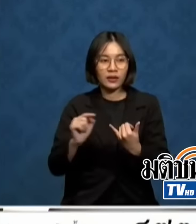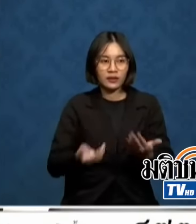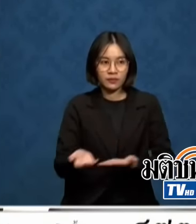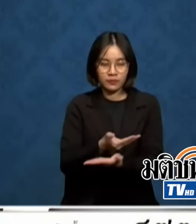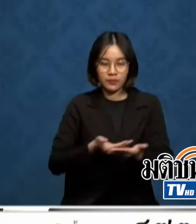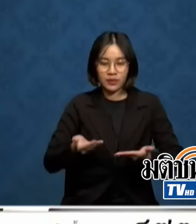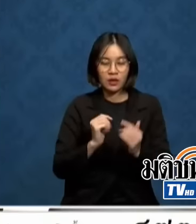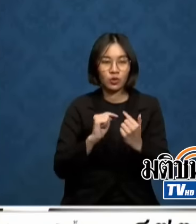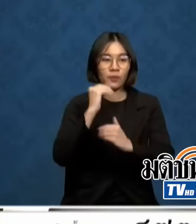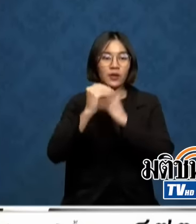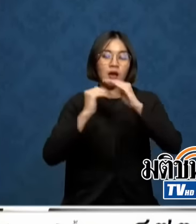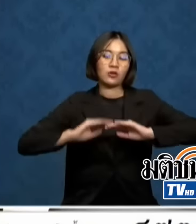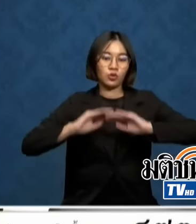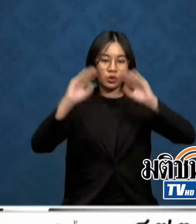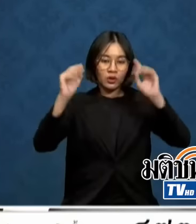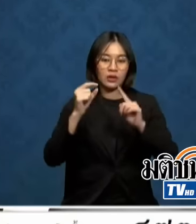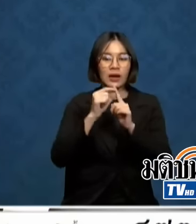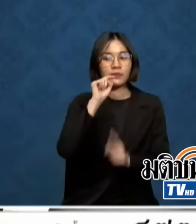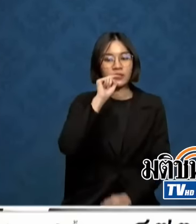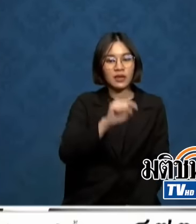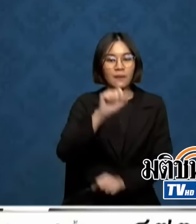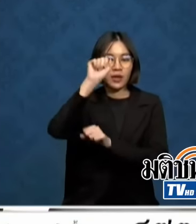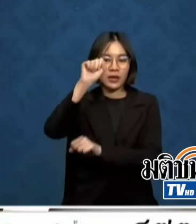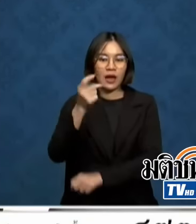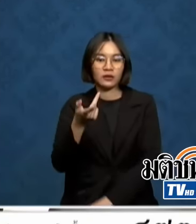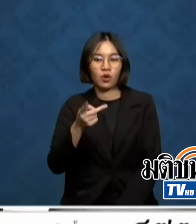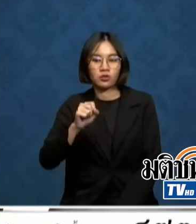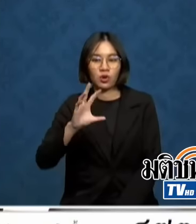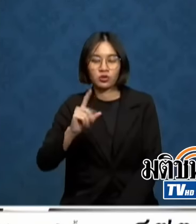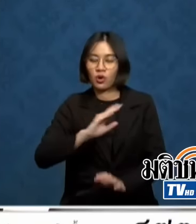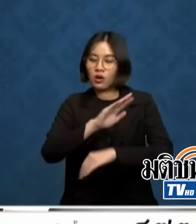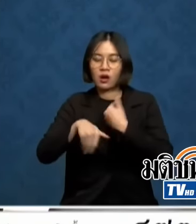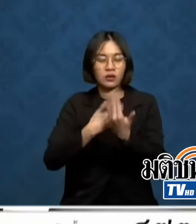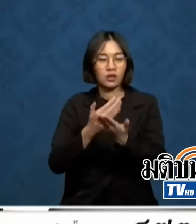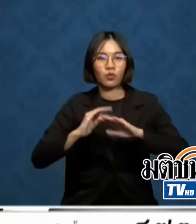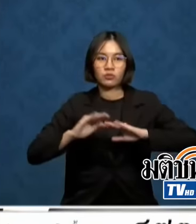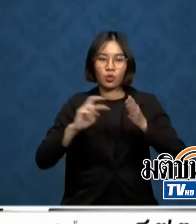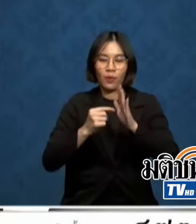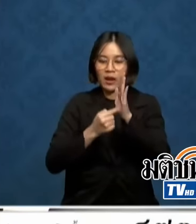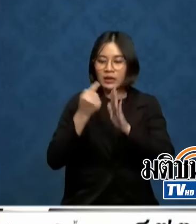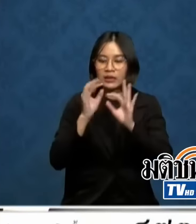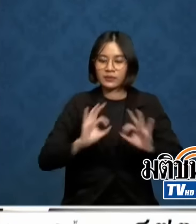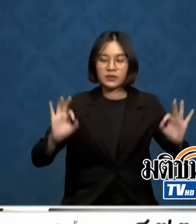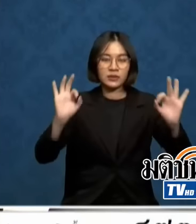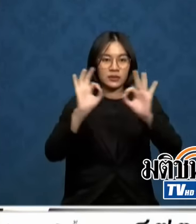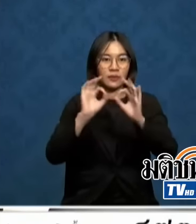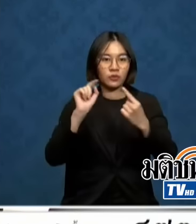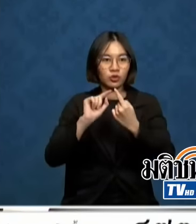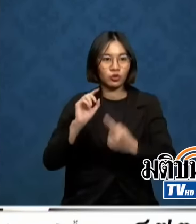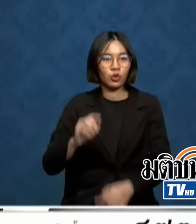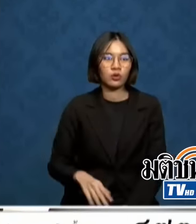มาพิจารณาเดินหน้ายกเลิกประกาศและคำสั่งคสชแบบยกชุดซึ่งนับว่าเป็นก้าวสำคัญครับในการรื้อ